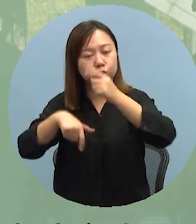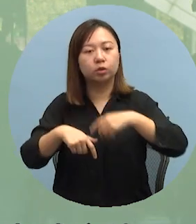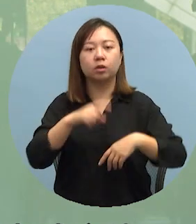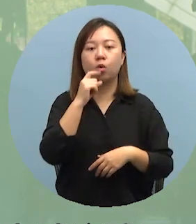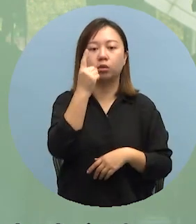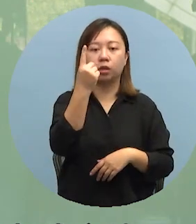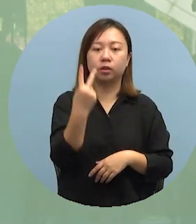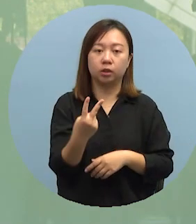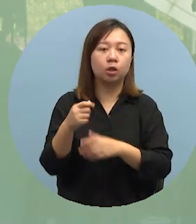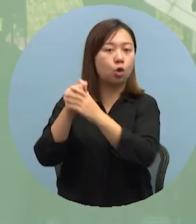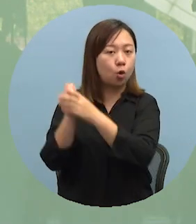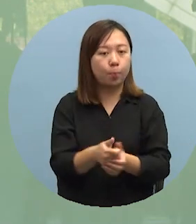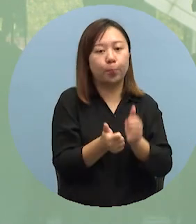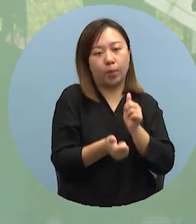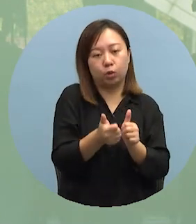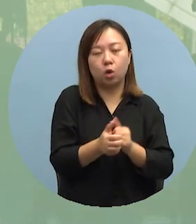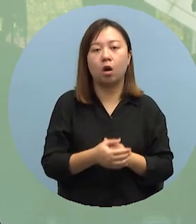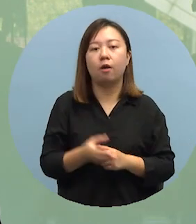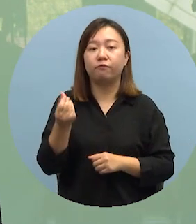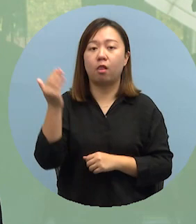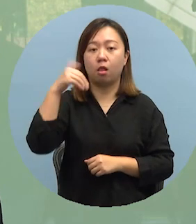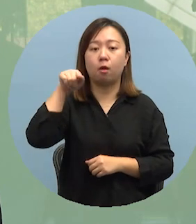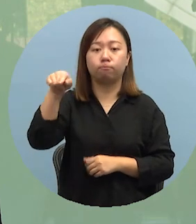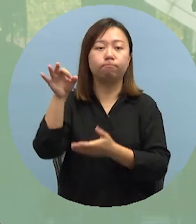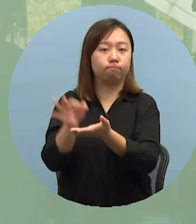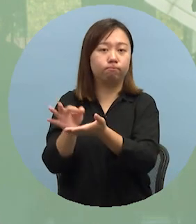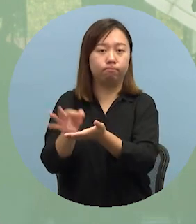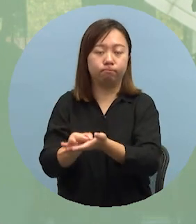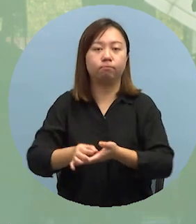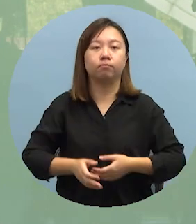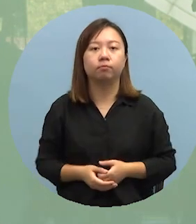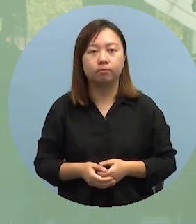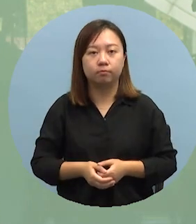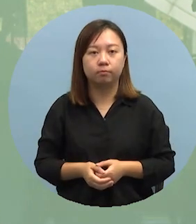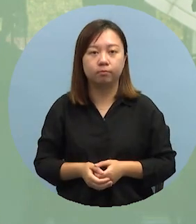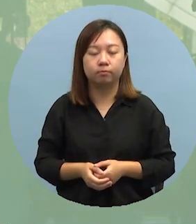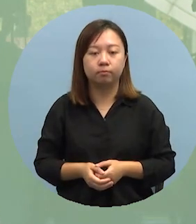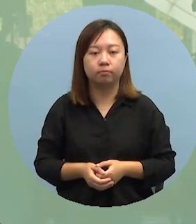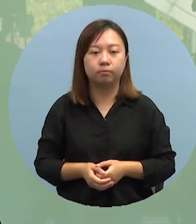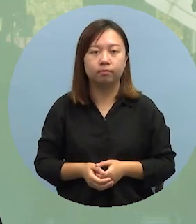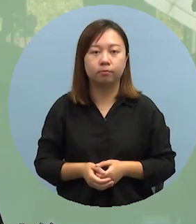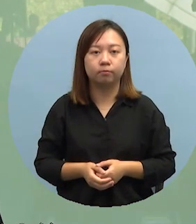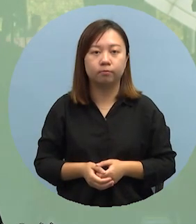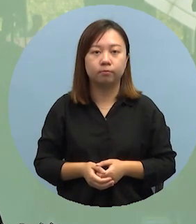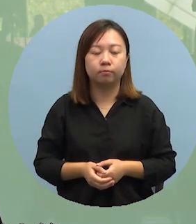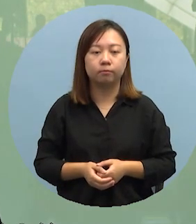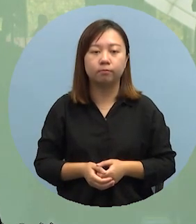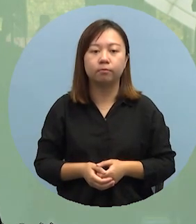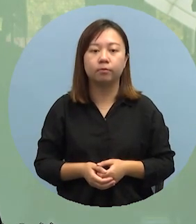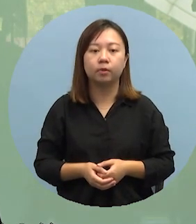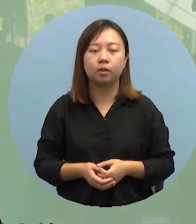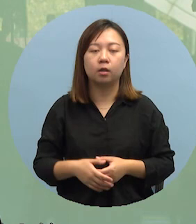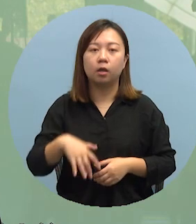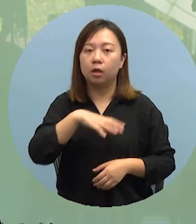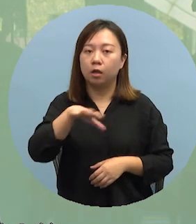球嘅大賽咧，係喺粉嶺高爾夫球場咧係作即係嗰個比賽用途。咁所以我哋亦都